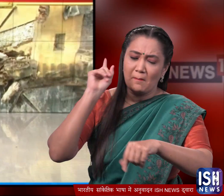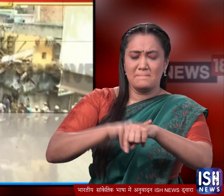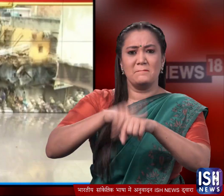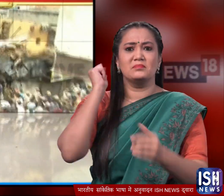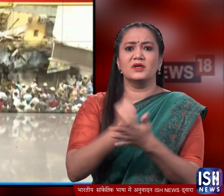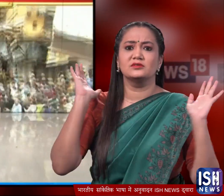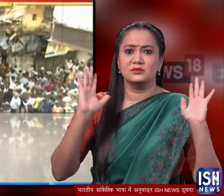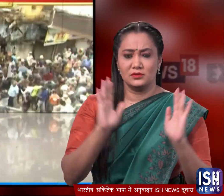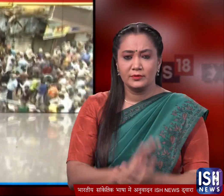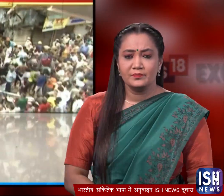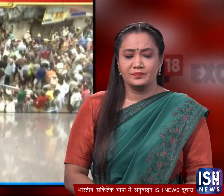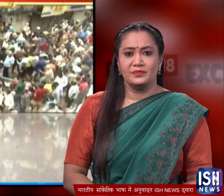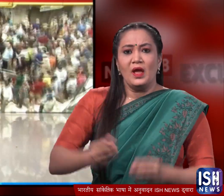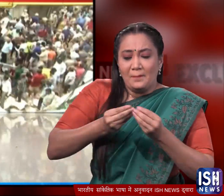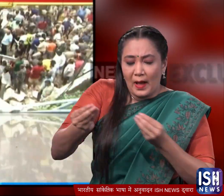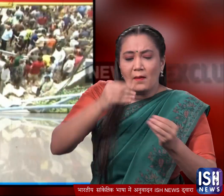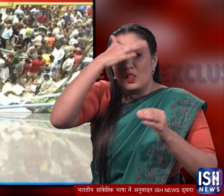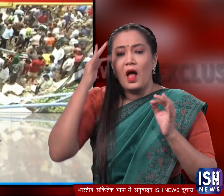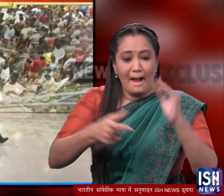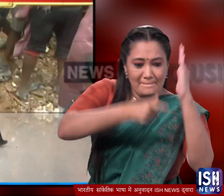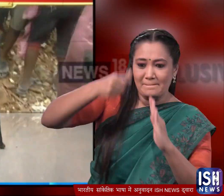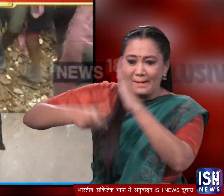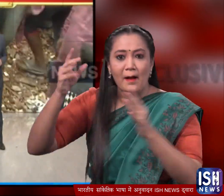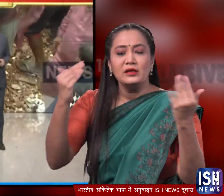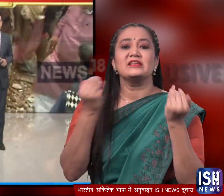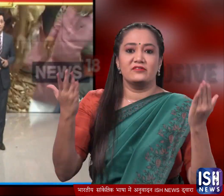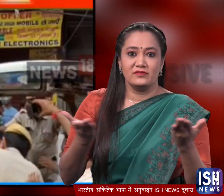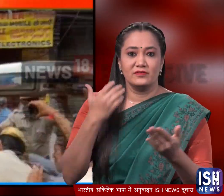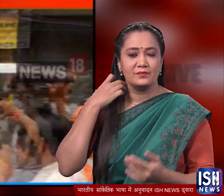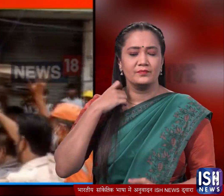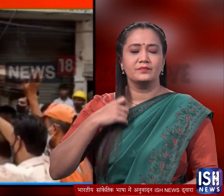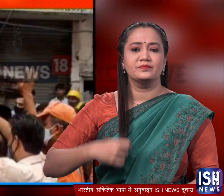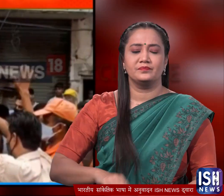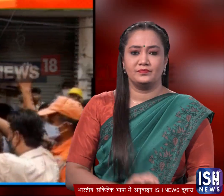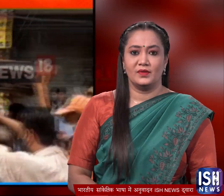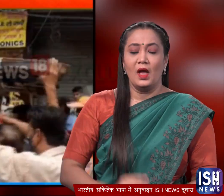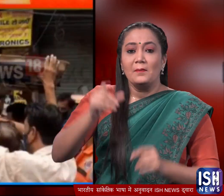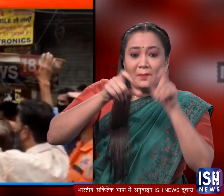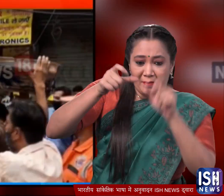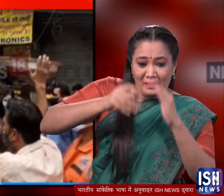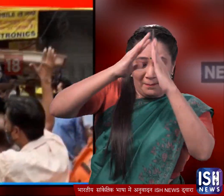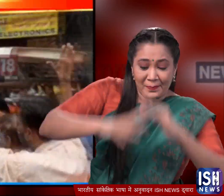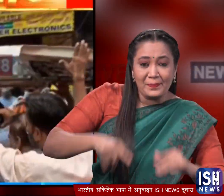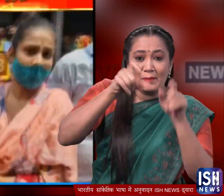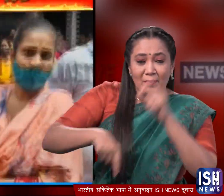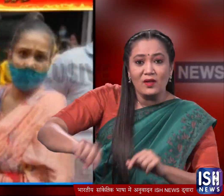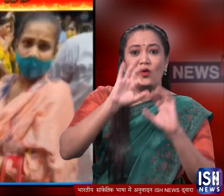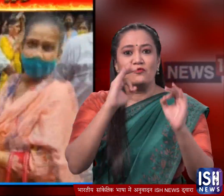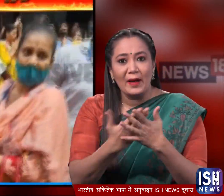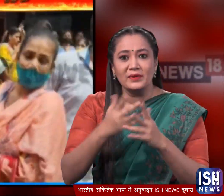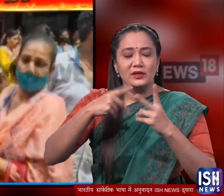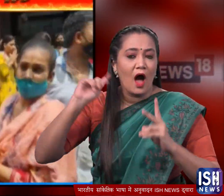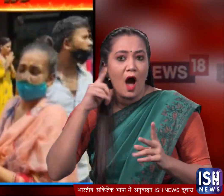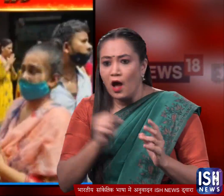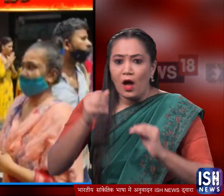दिया। गनीमत यह रही कि हादसे में आसपास की इमारतों को कोई नुकसान नहीं पहुंचा। मगर जो लोग इसकी चपेट में आए उनके परिवार